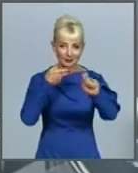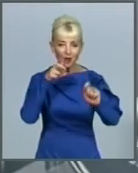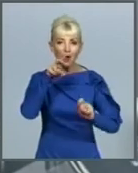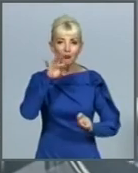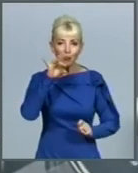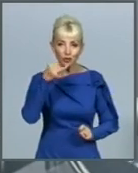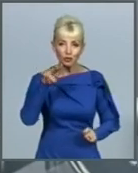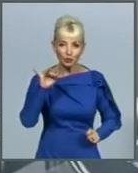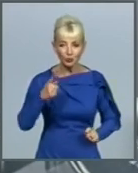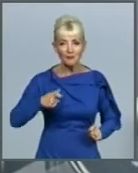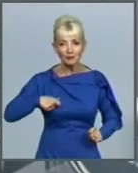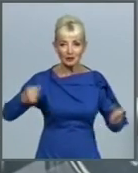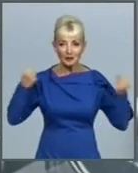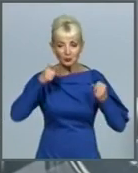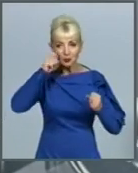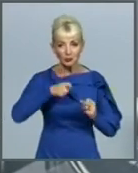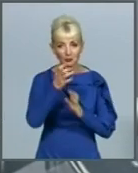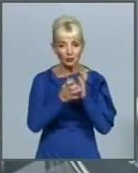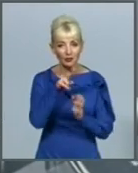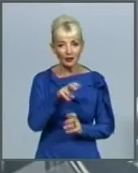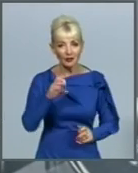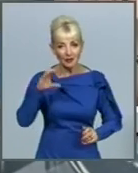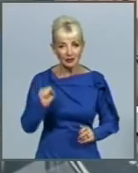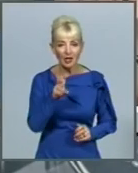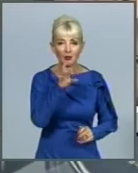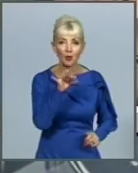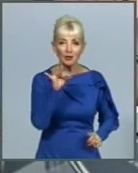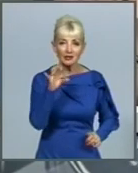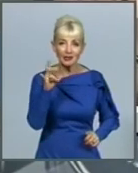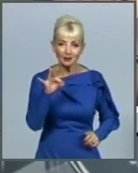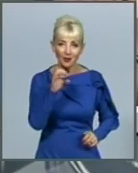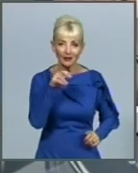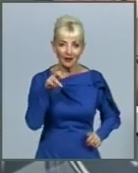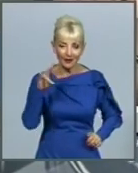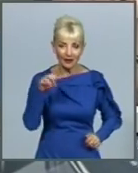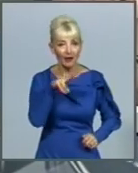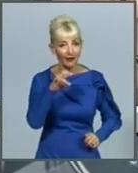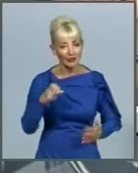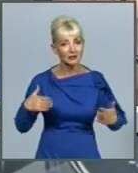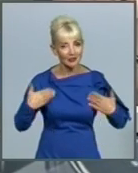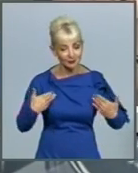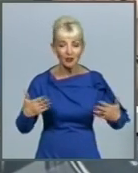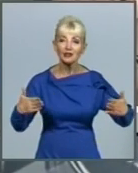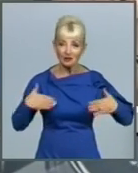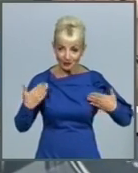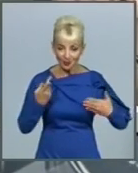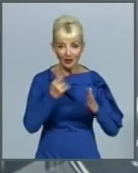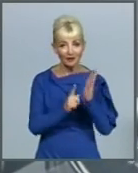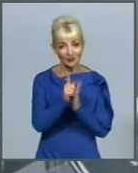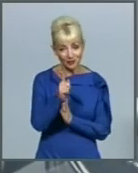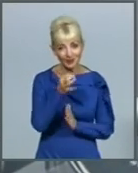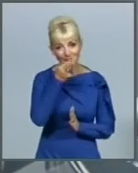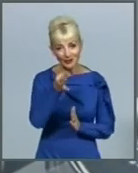лука, мастер спорта Украины международного класса Елена Борисенко. Лена, здравствуйте. Здравствуйте. Для начала давайте назовем